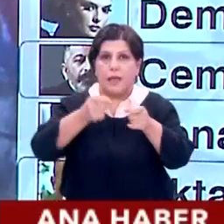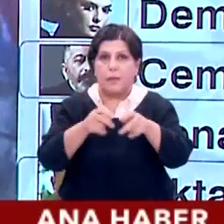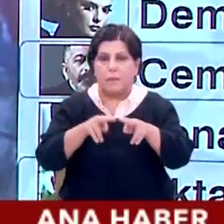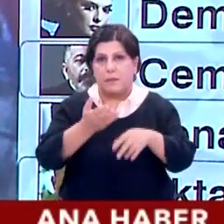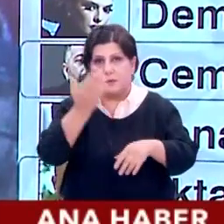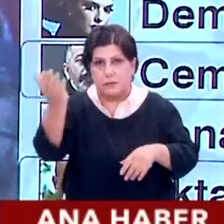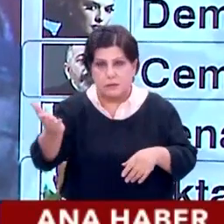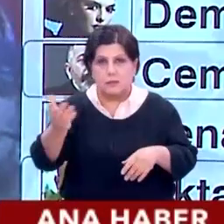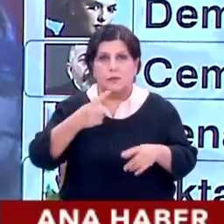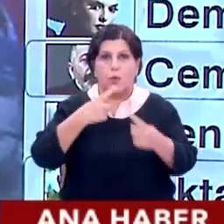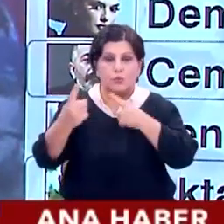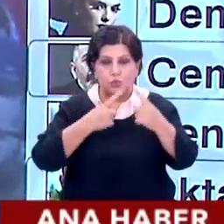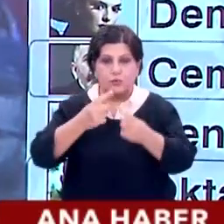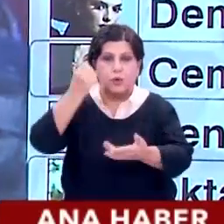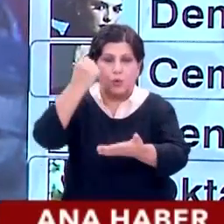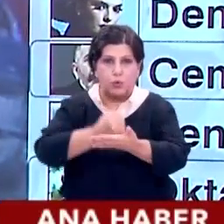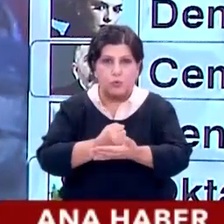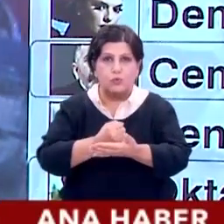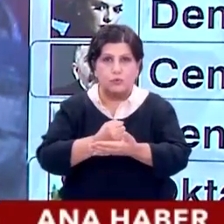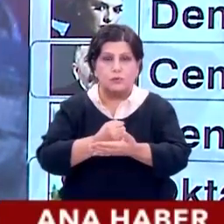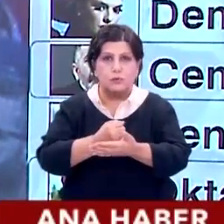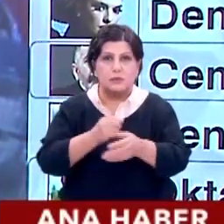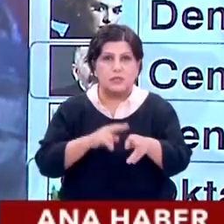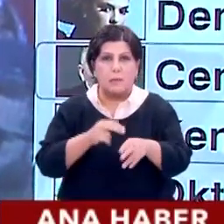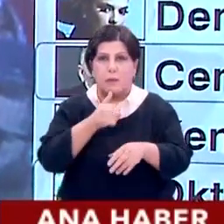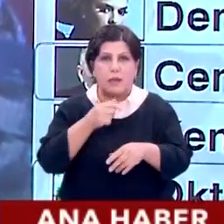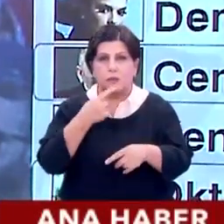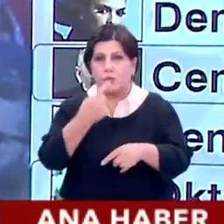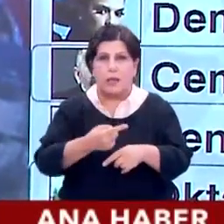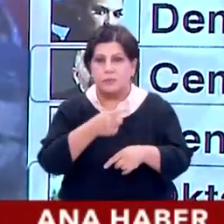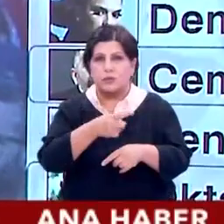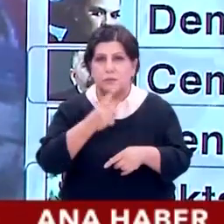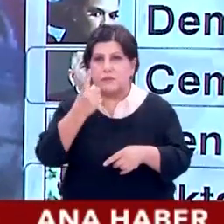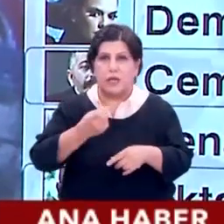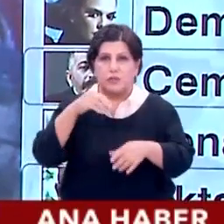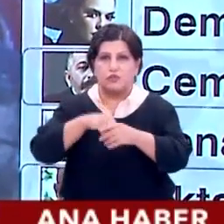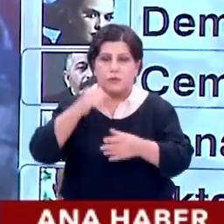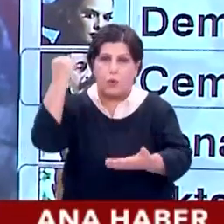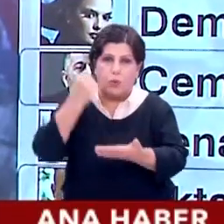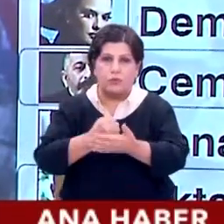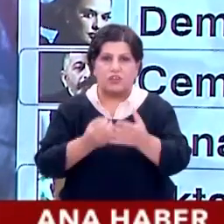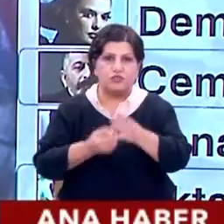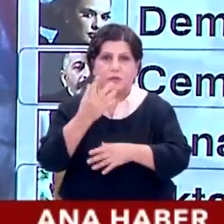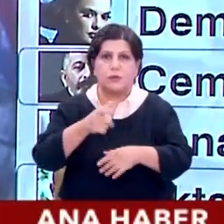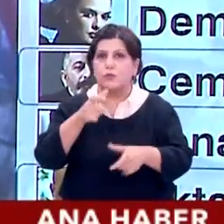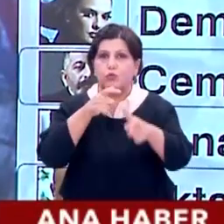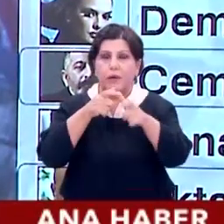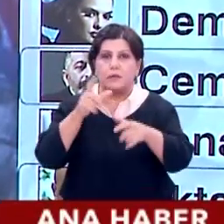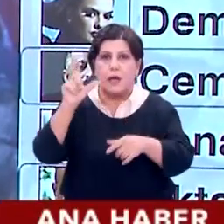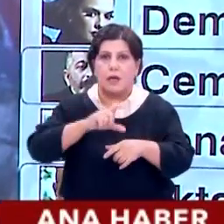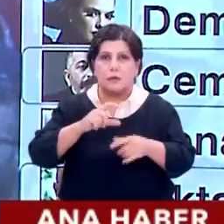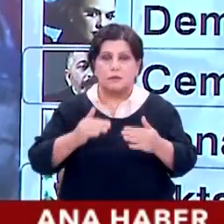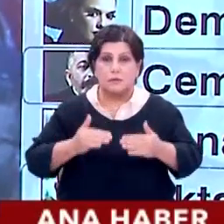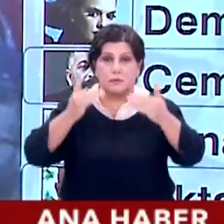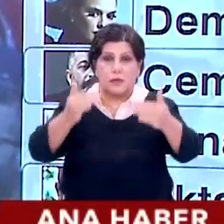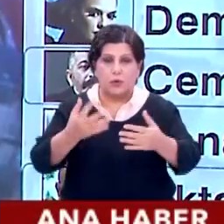onaylanacak konuşulacak Kemal Bey bir saatte çıkartırız diyor bir saatte çıkacak İnşallah şubatta şubata